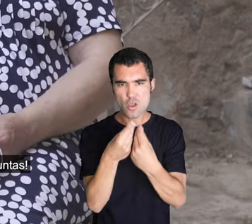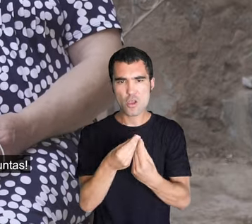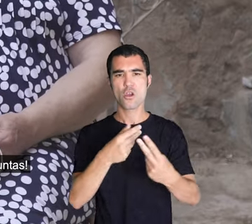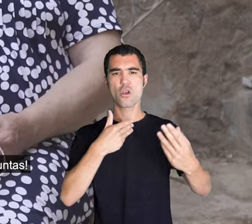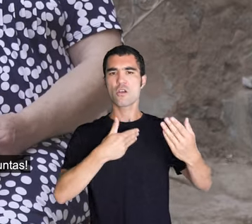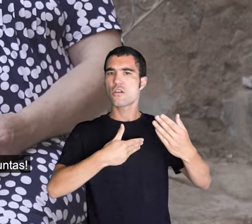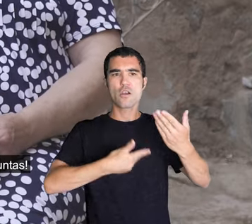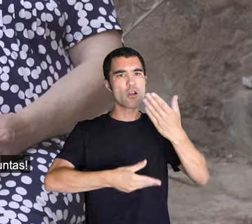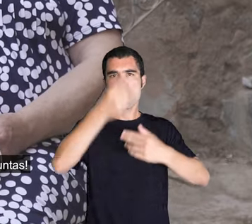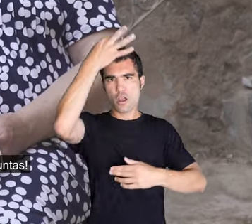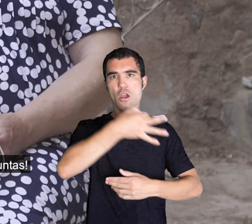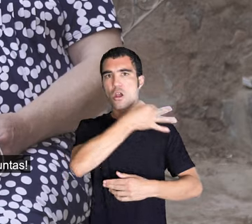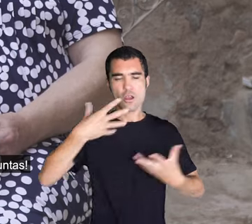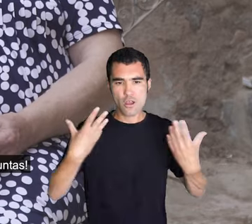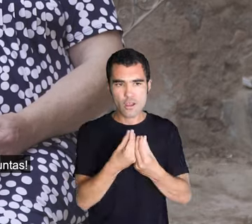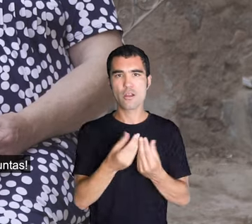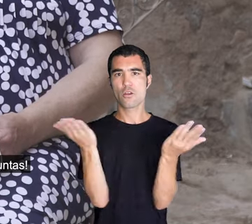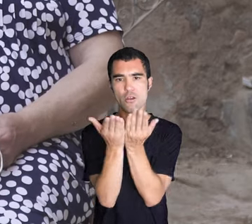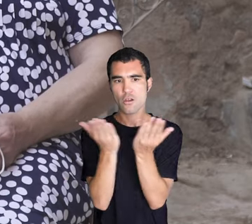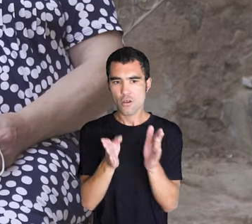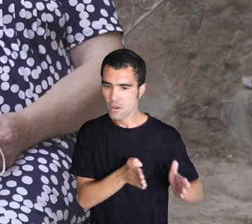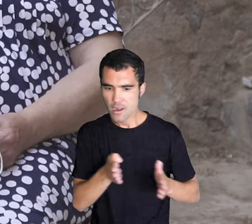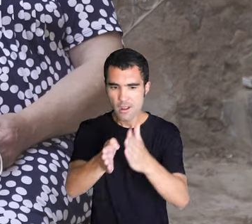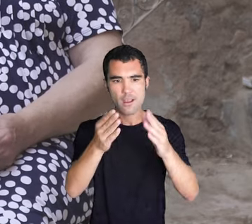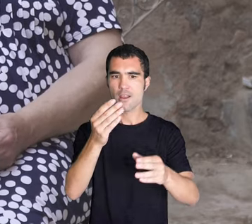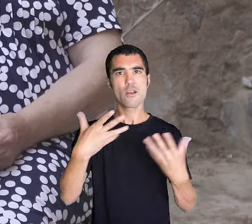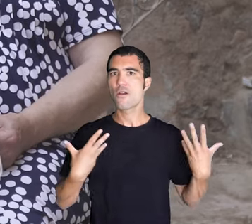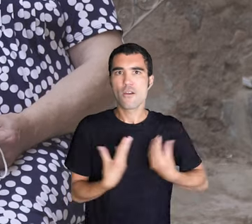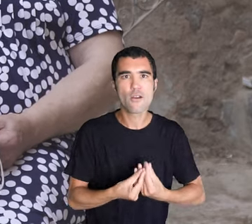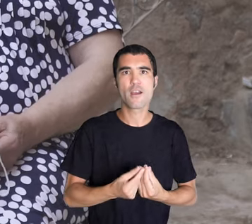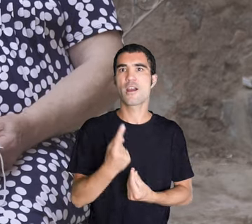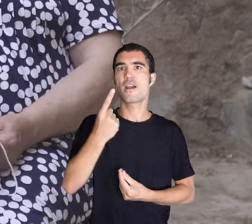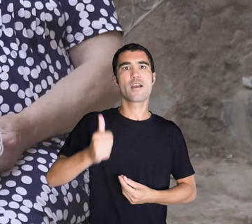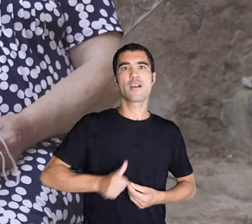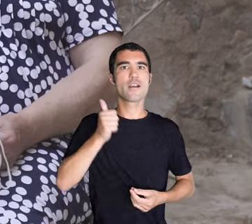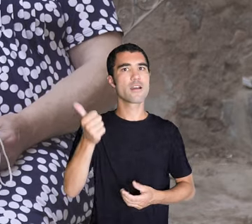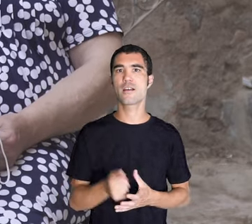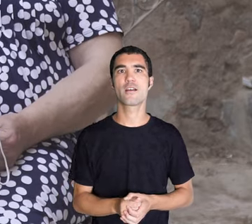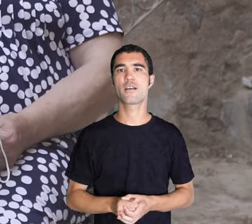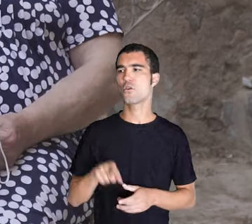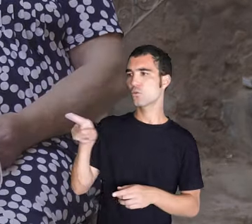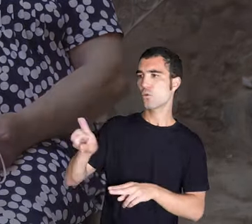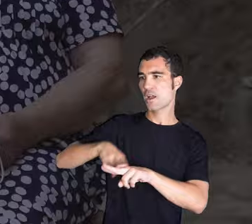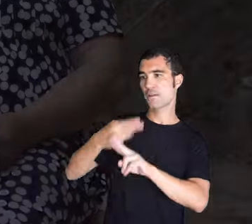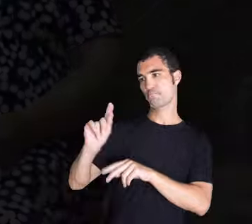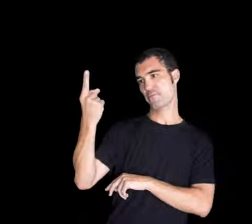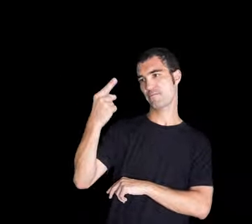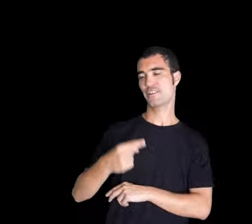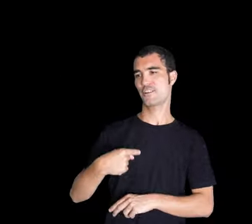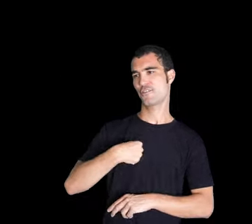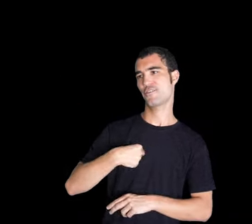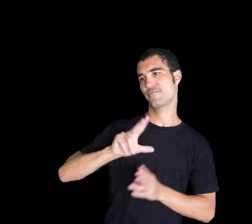juntes, caigàrem-nos encasat juntes, perquè fa poc es casava una i se va se casà a'altra. Tu te vas casar primer que jo.